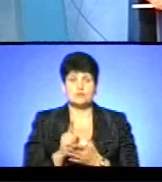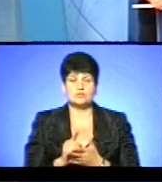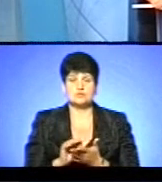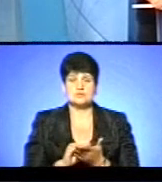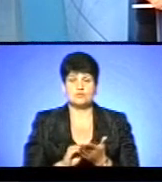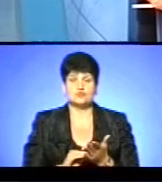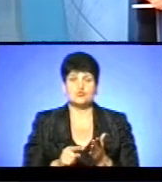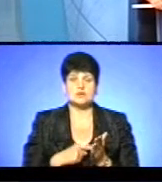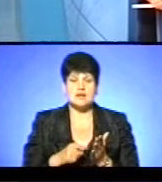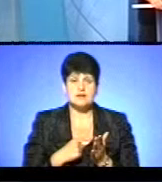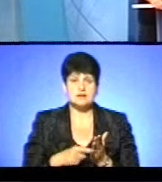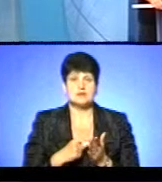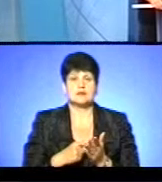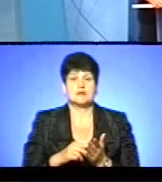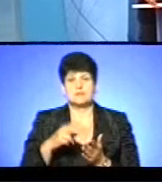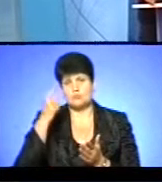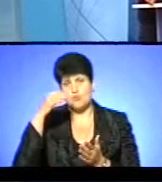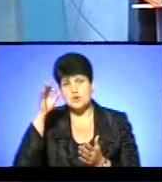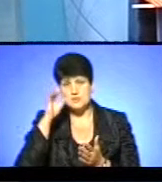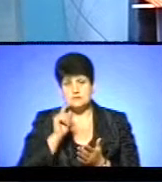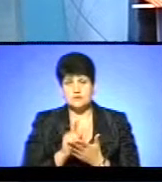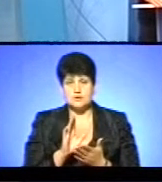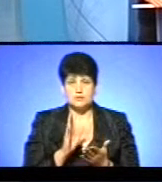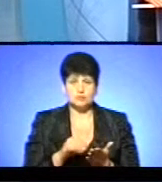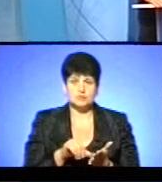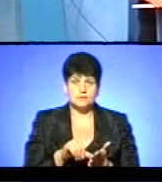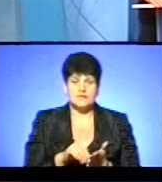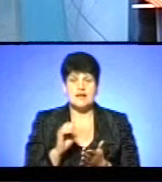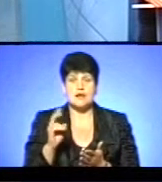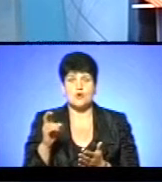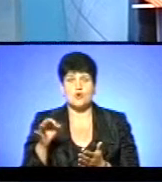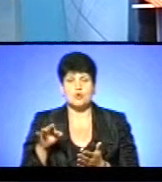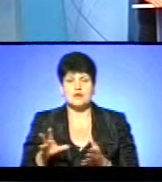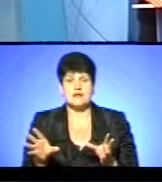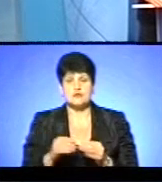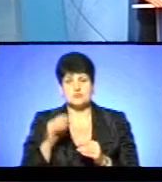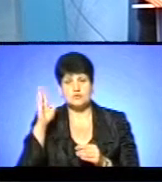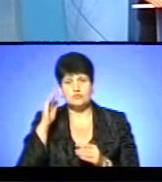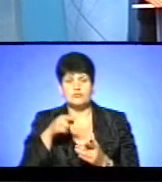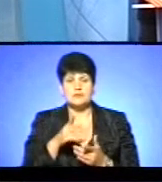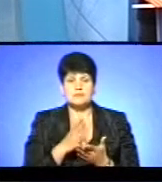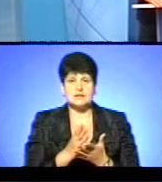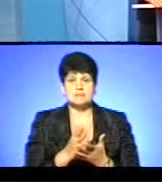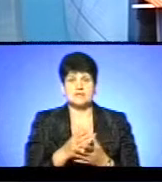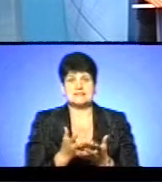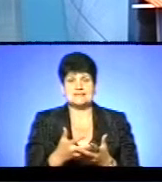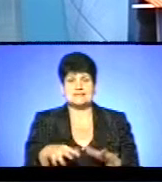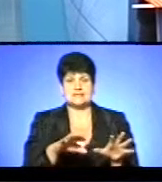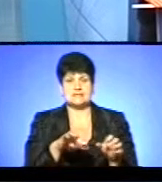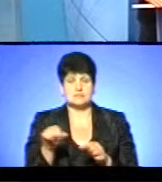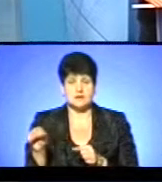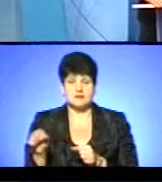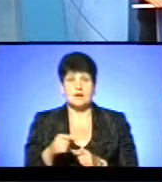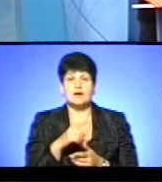журнали, мають бути присутності правоохоронні органи, типу екологія чи рибоохорона, і тоді, виходячи разом на воду, вони мали би ті сітки знімати. Але